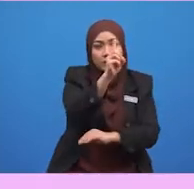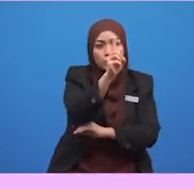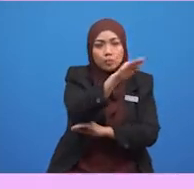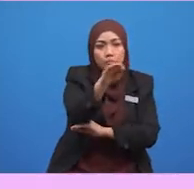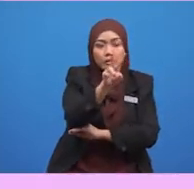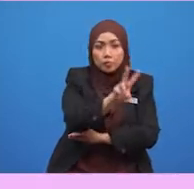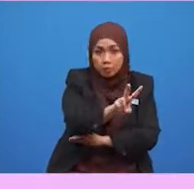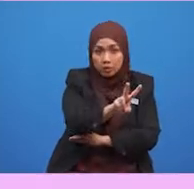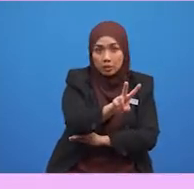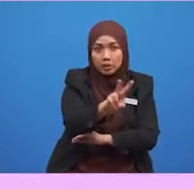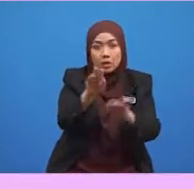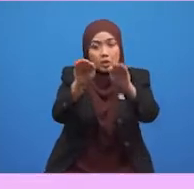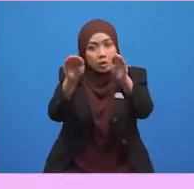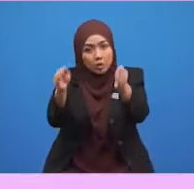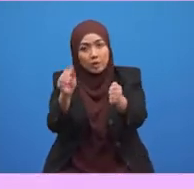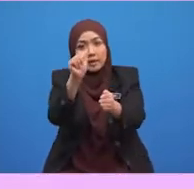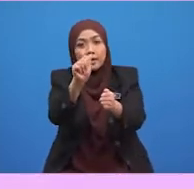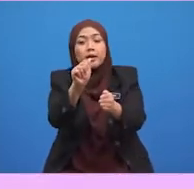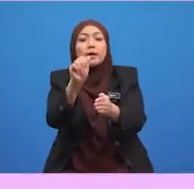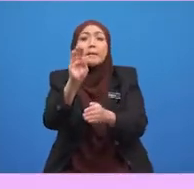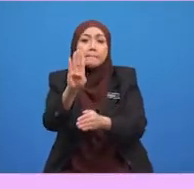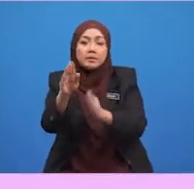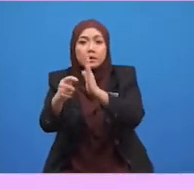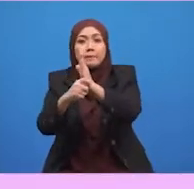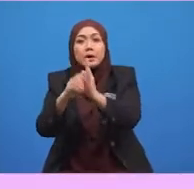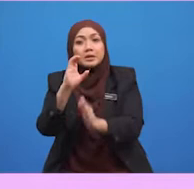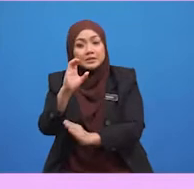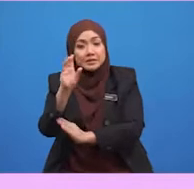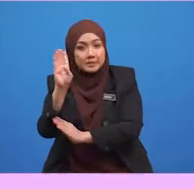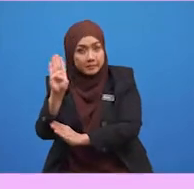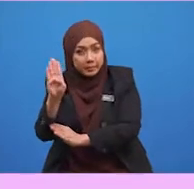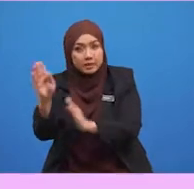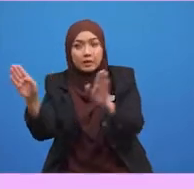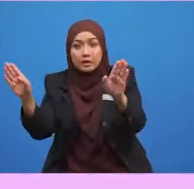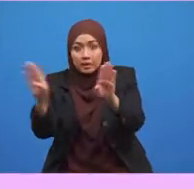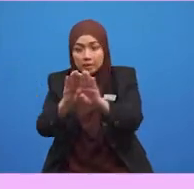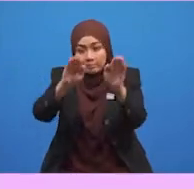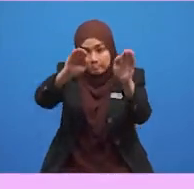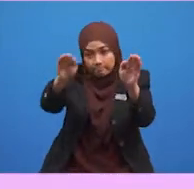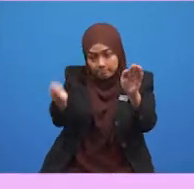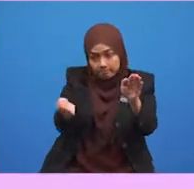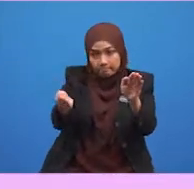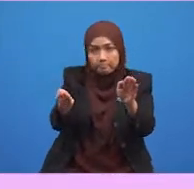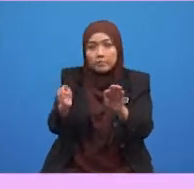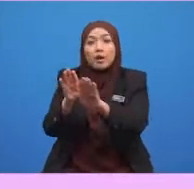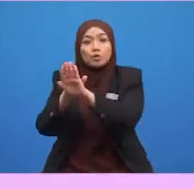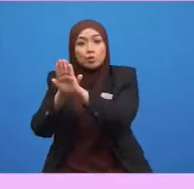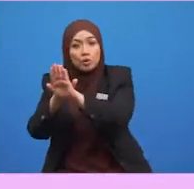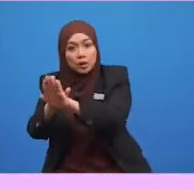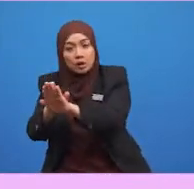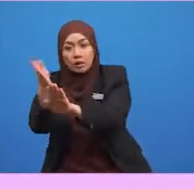2 kurungan AB tambah CB tutup kurungan tolak